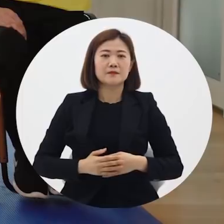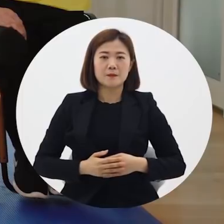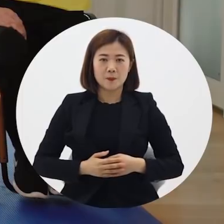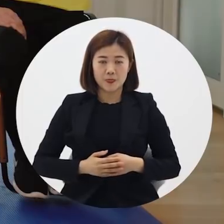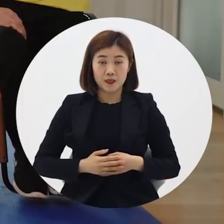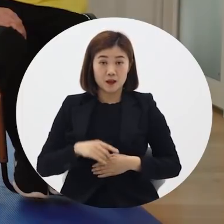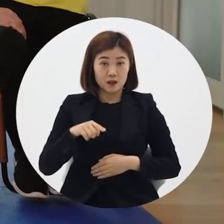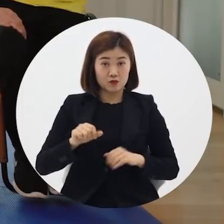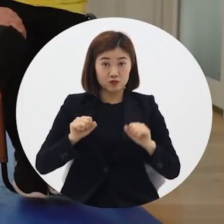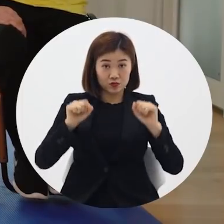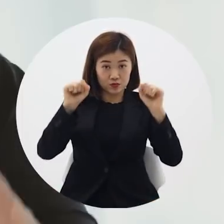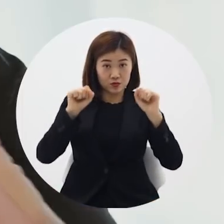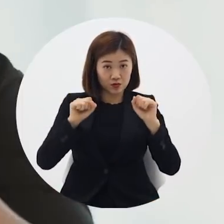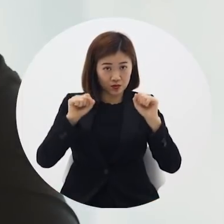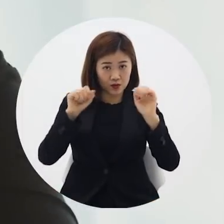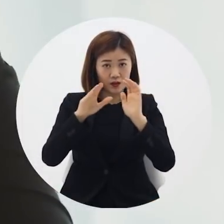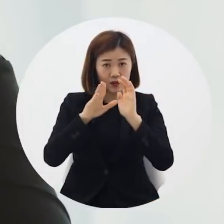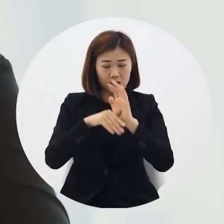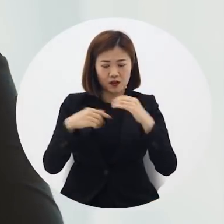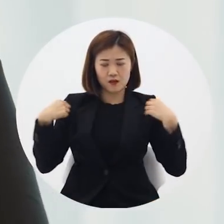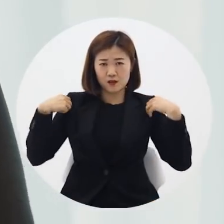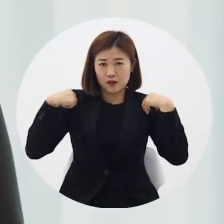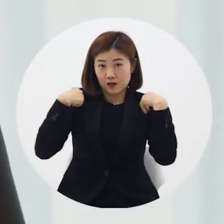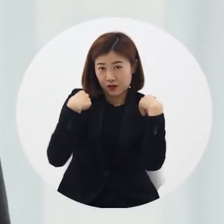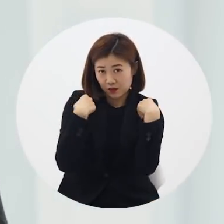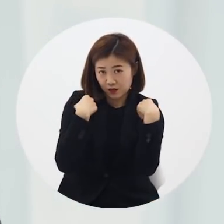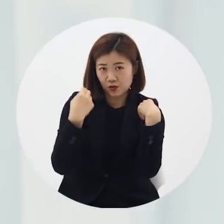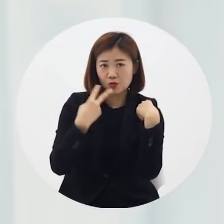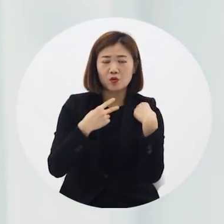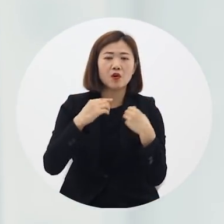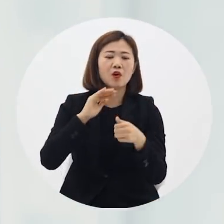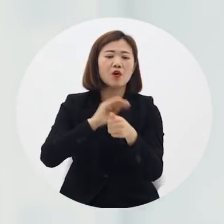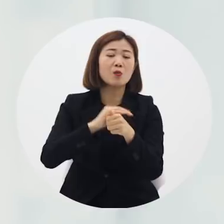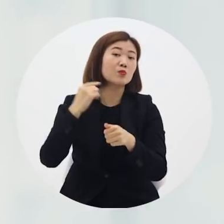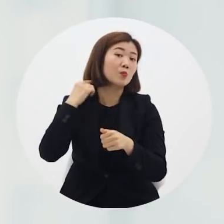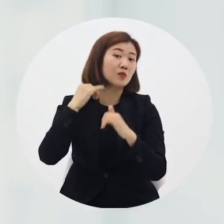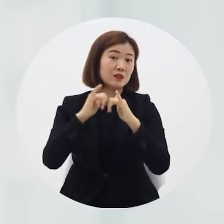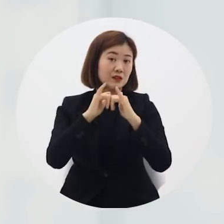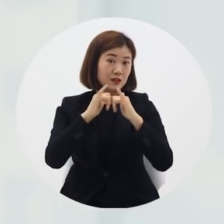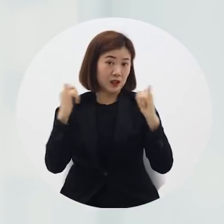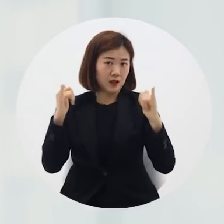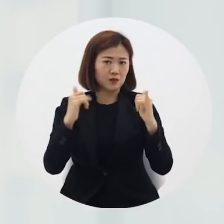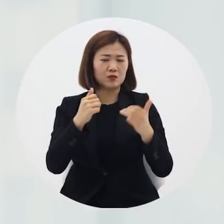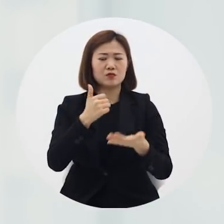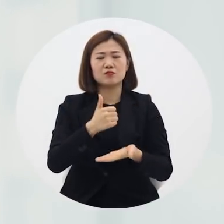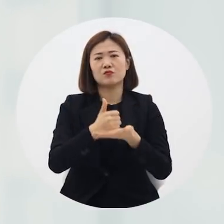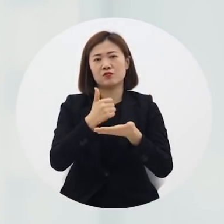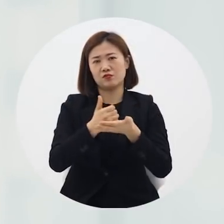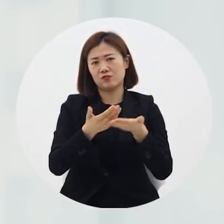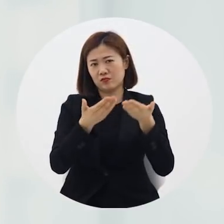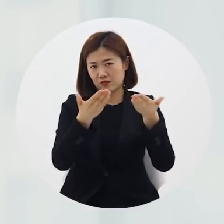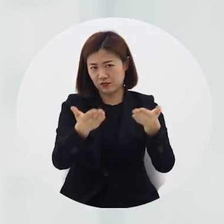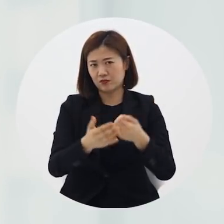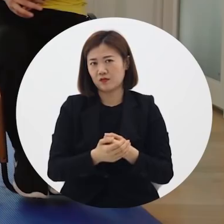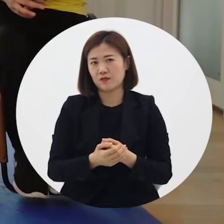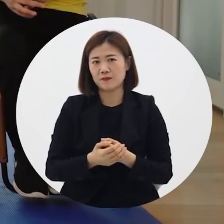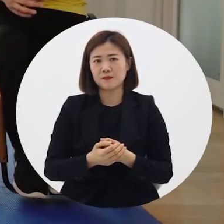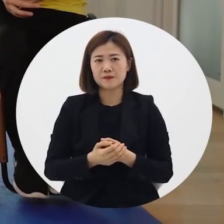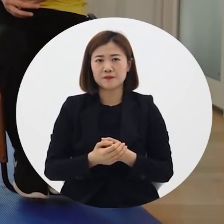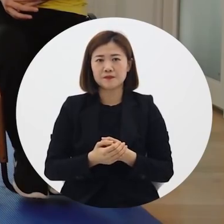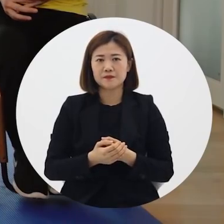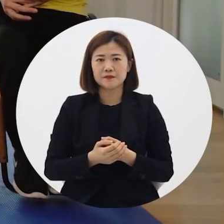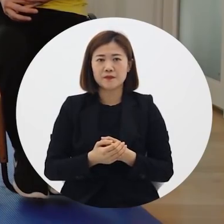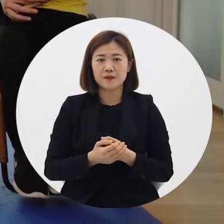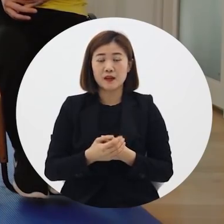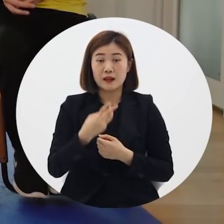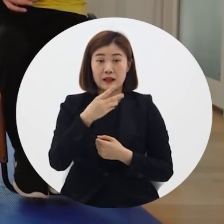다섯. 저 이 운동은 말린 어깨나 거북목이신 분들에게 아주 좋은 운동이라고 할 수 있겠습니다. 또